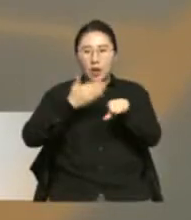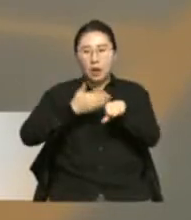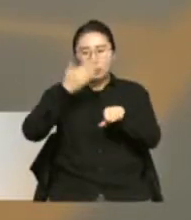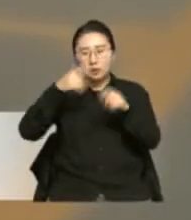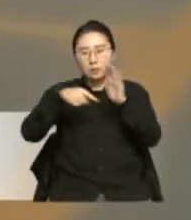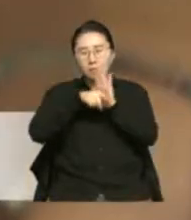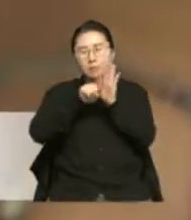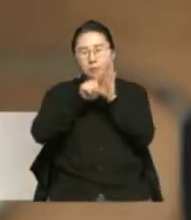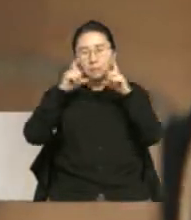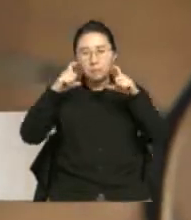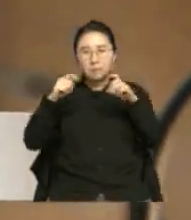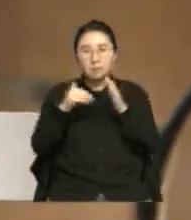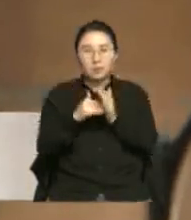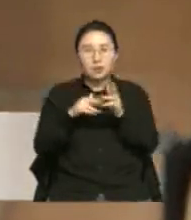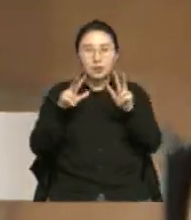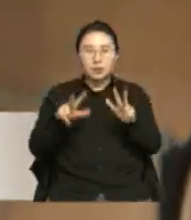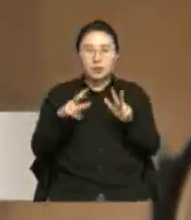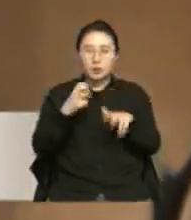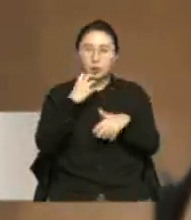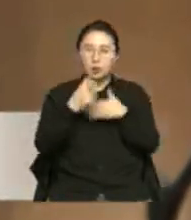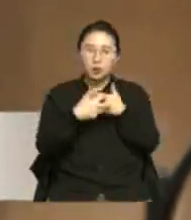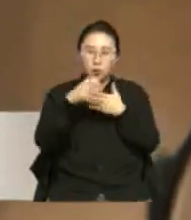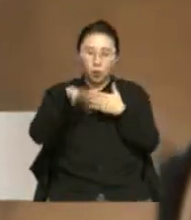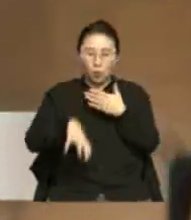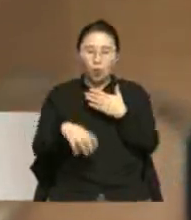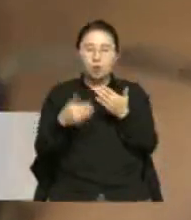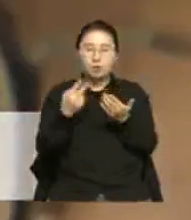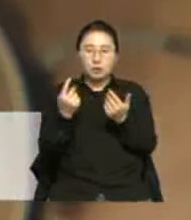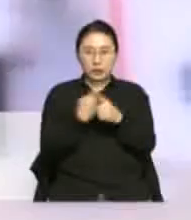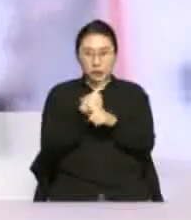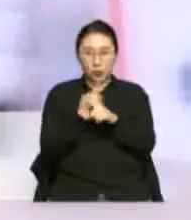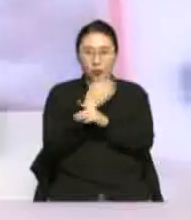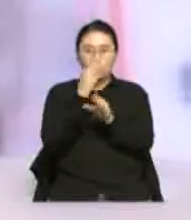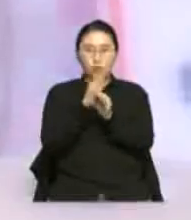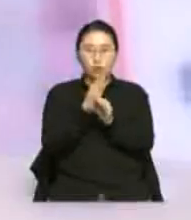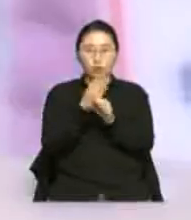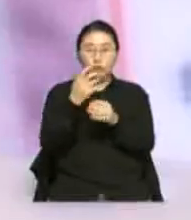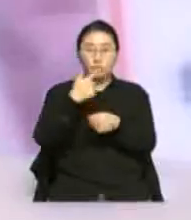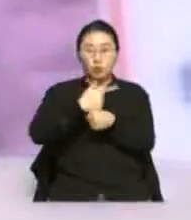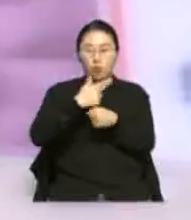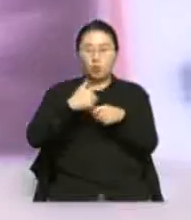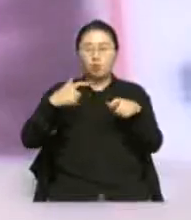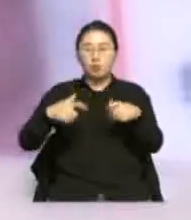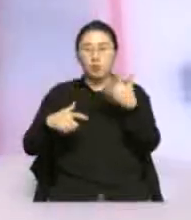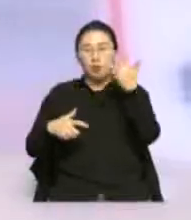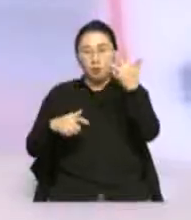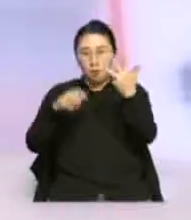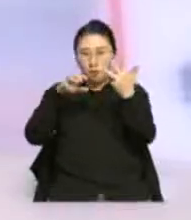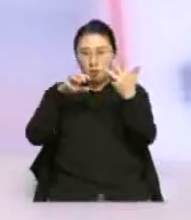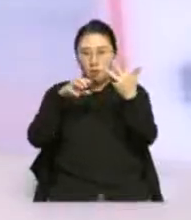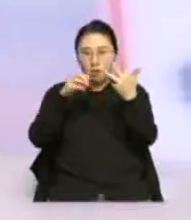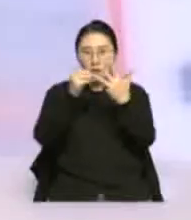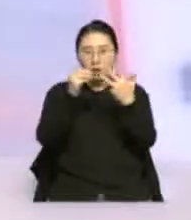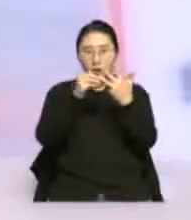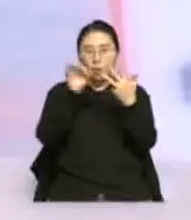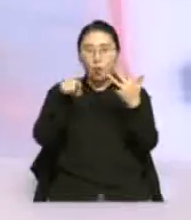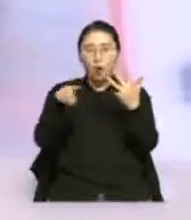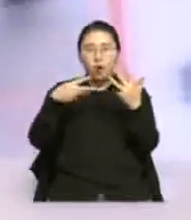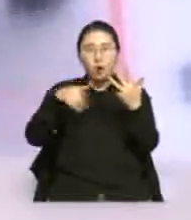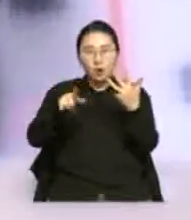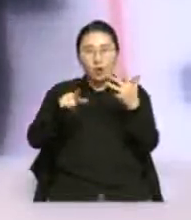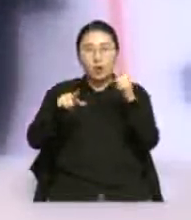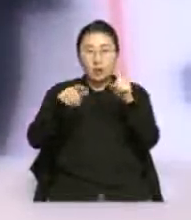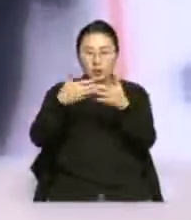양성 판정을 받았으며 현재 서울 의료원 에서 격리 치료 중입니다 노원구 겨 덜 번째 확진 자는 월계 1동 에